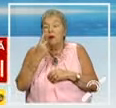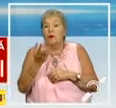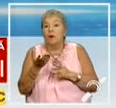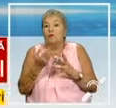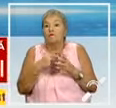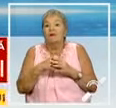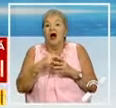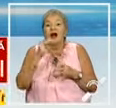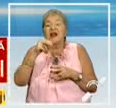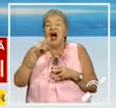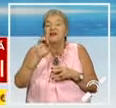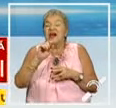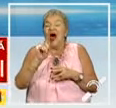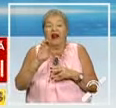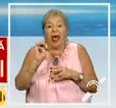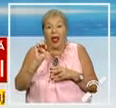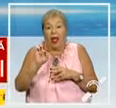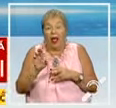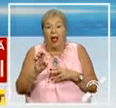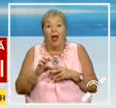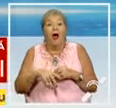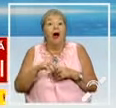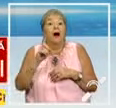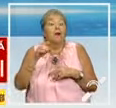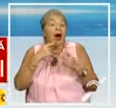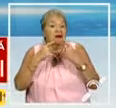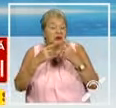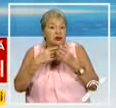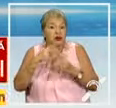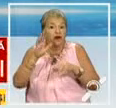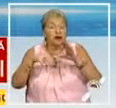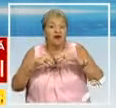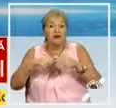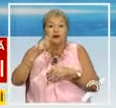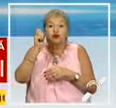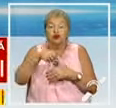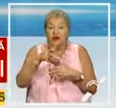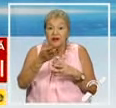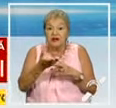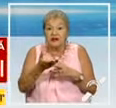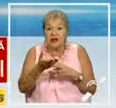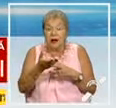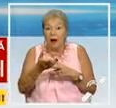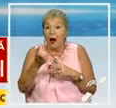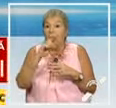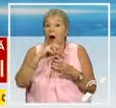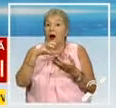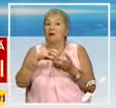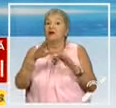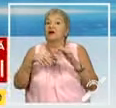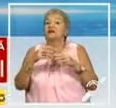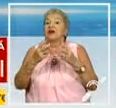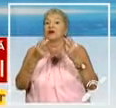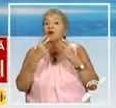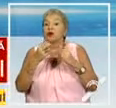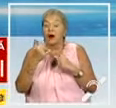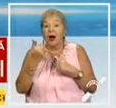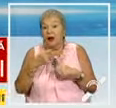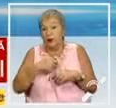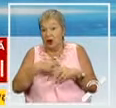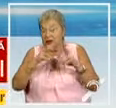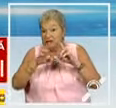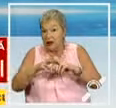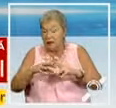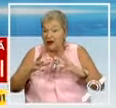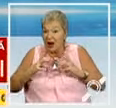Alexandru Nazare. Și în același timp se discută și despre Ministerul Justiției, un alt portofoliu important, care ar putea să rămână la Partidul